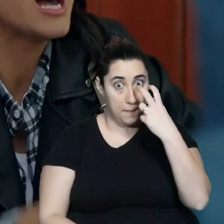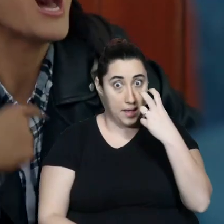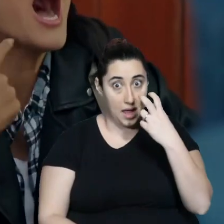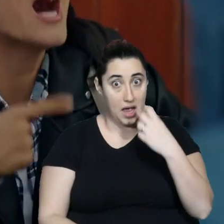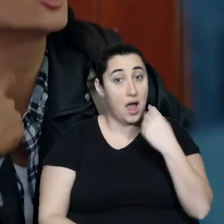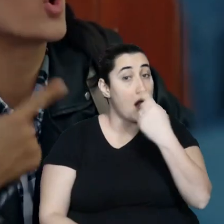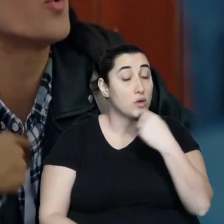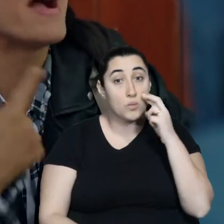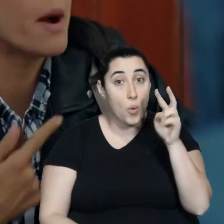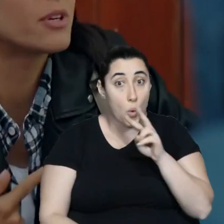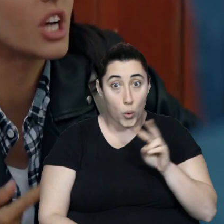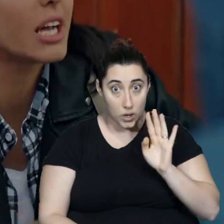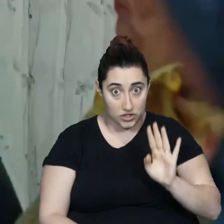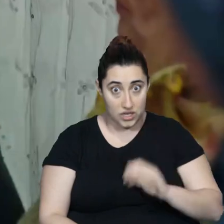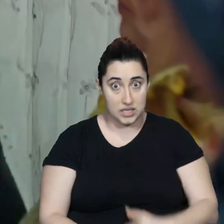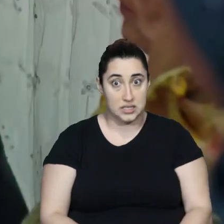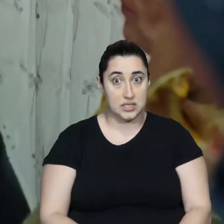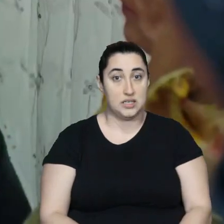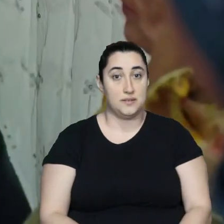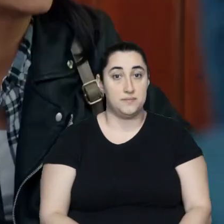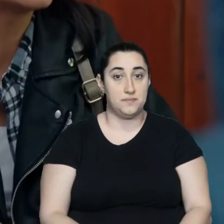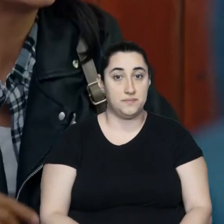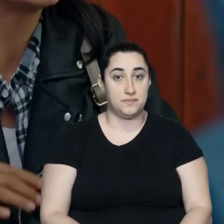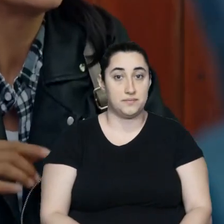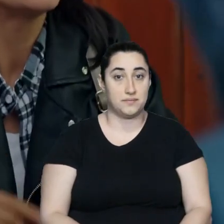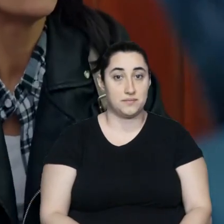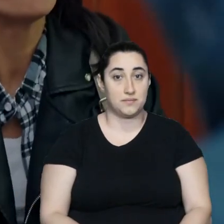bak. Ağız okuma yapacağız, tamam?